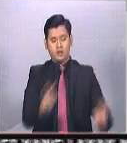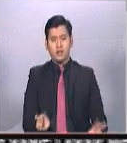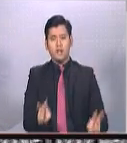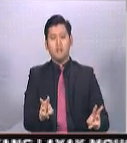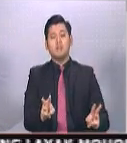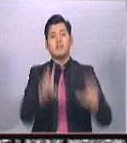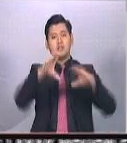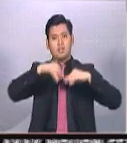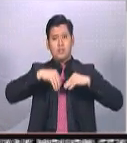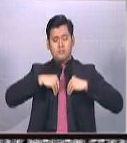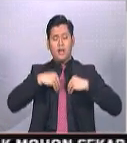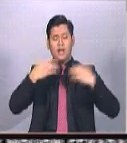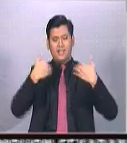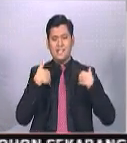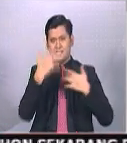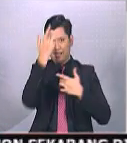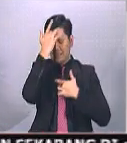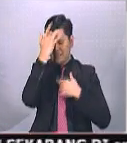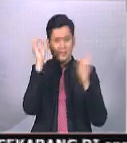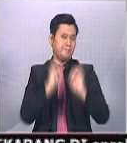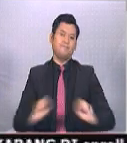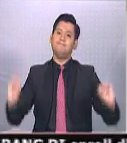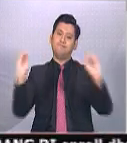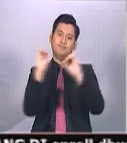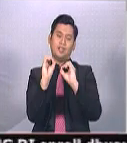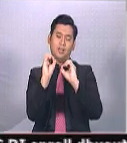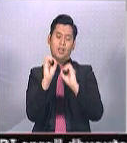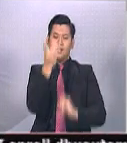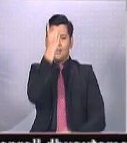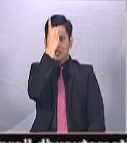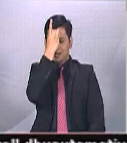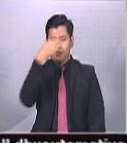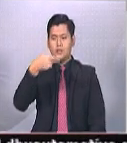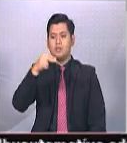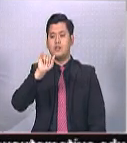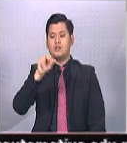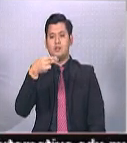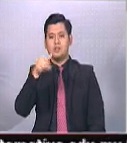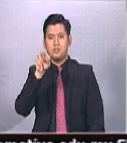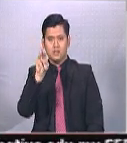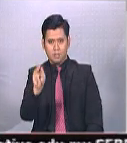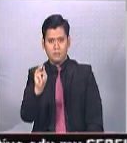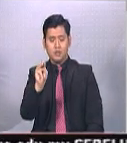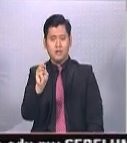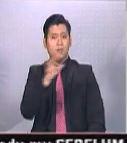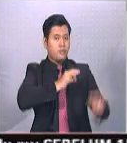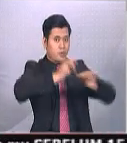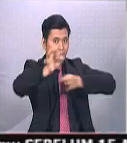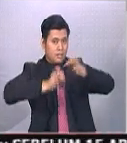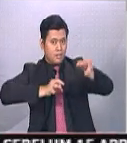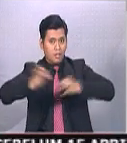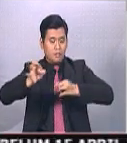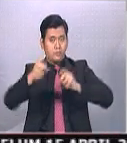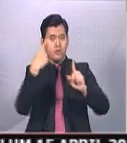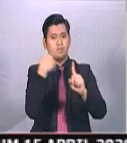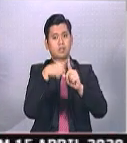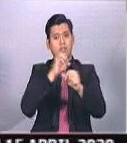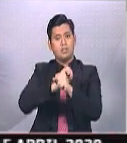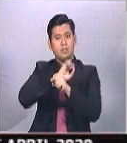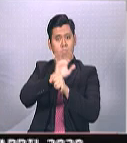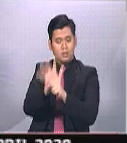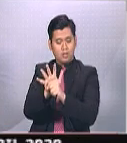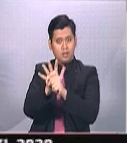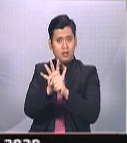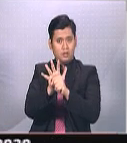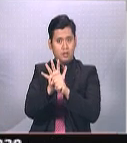covid-19 dijangkiti virus itu Datuk Dr norham menegaskan sebaliknya kes positif covid-19